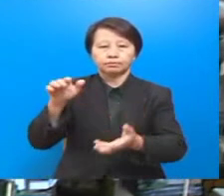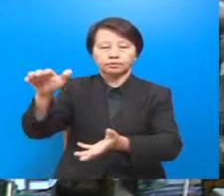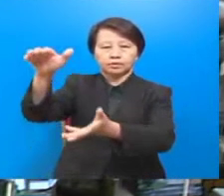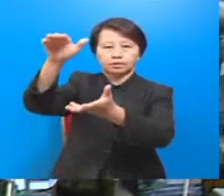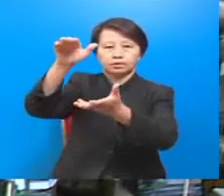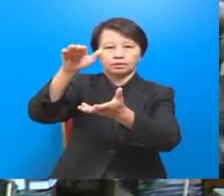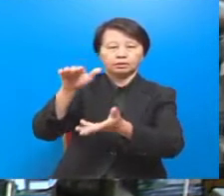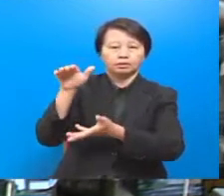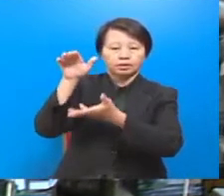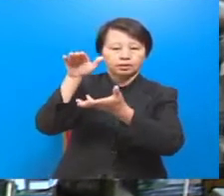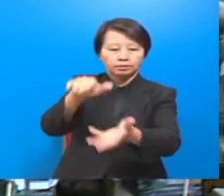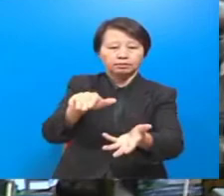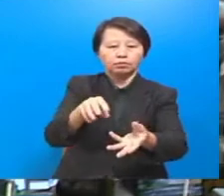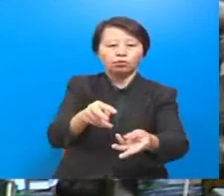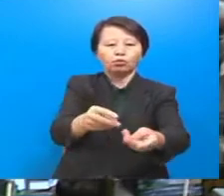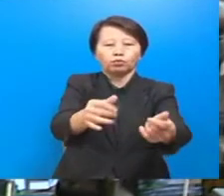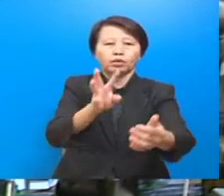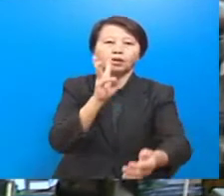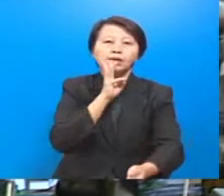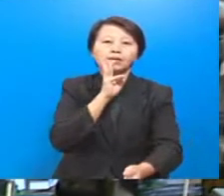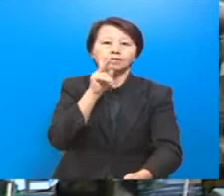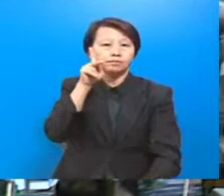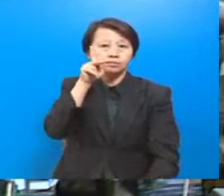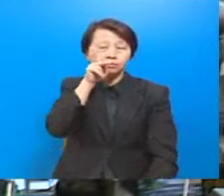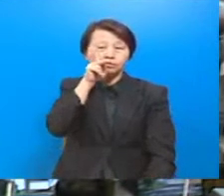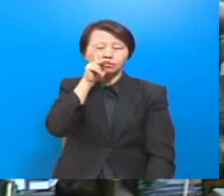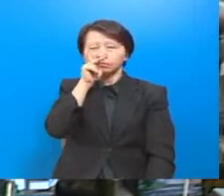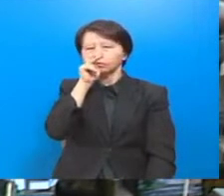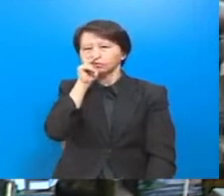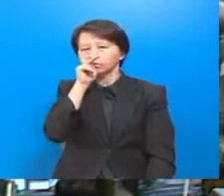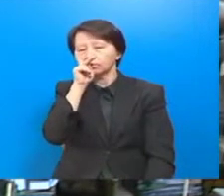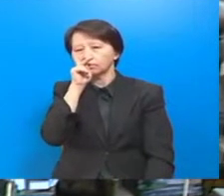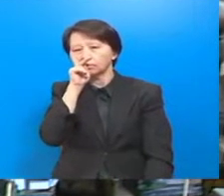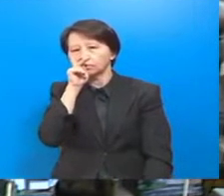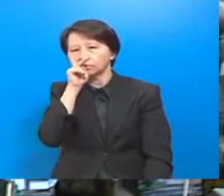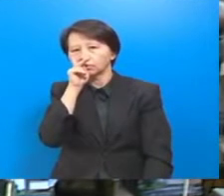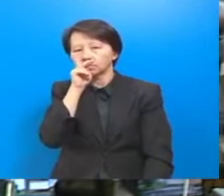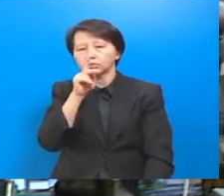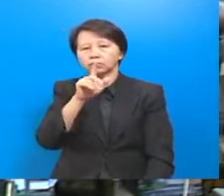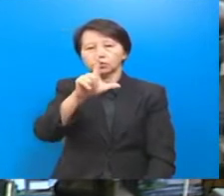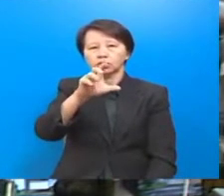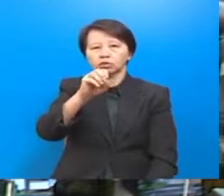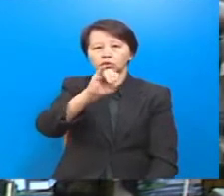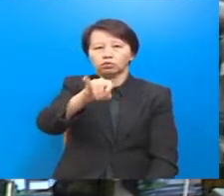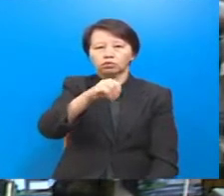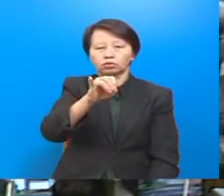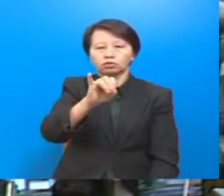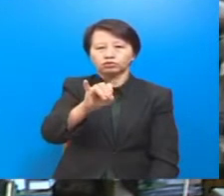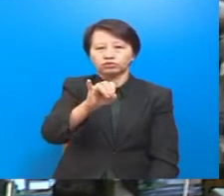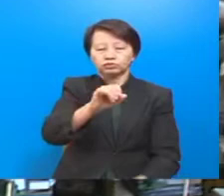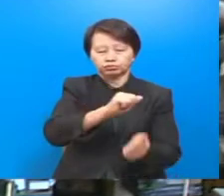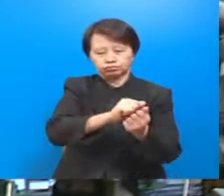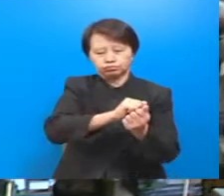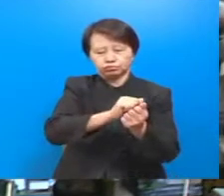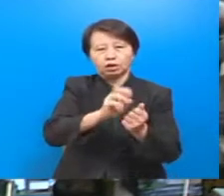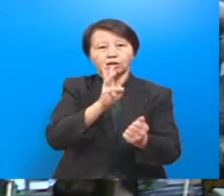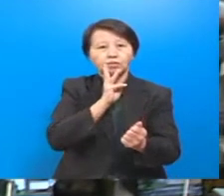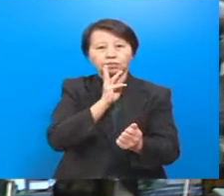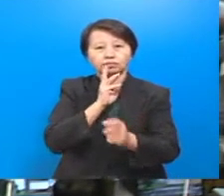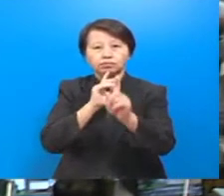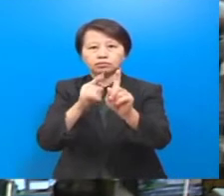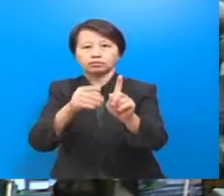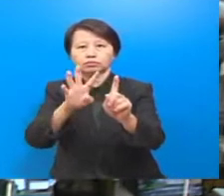lae-lae terawat nagih kedah rap oleh ide pada 37 bologi rawatan air dengan kapasitas banyak